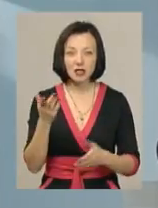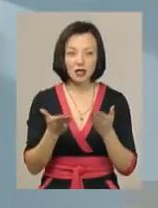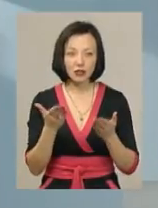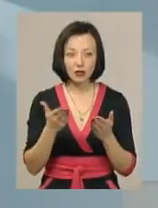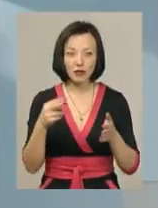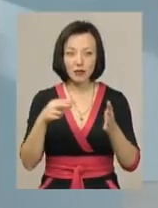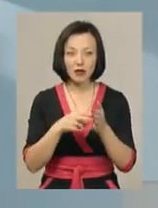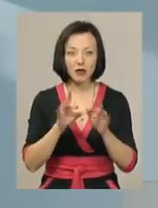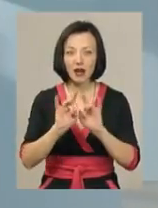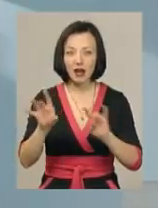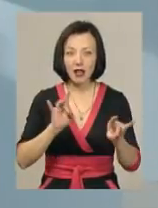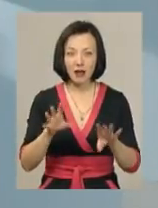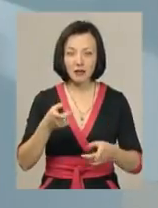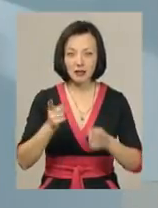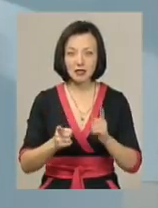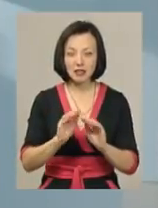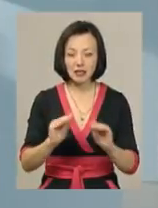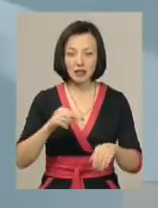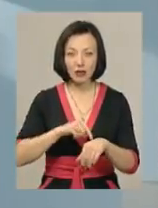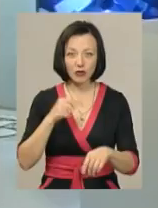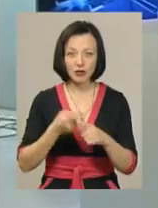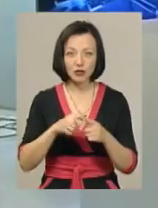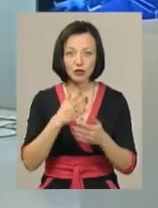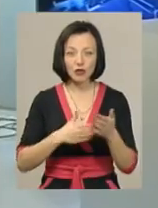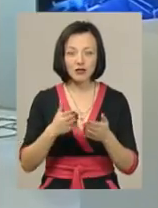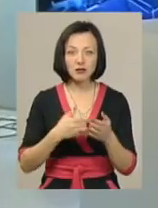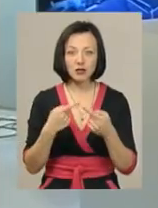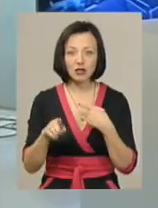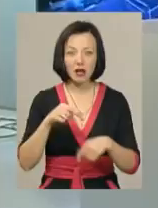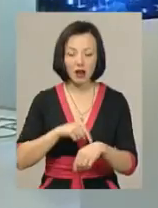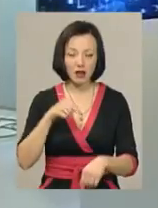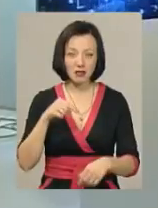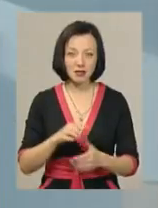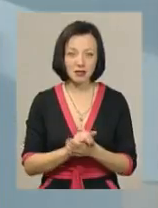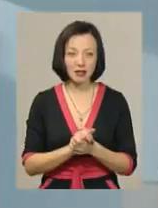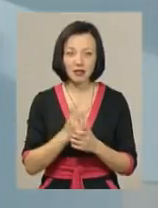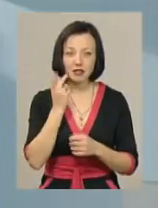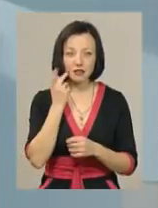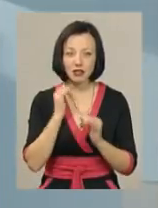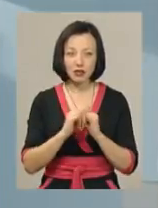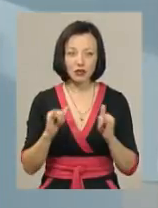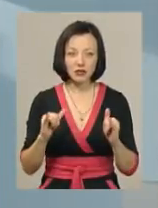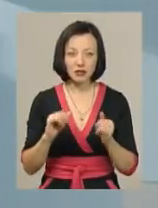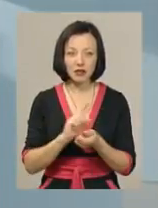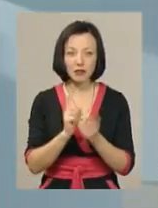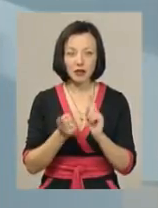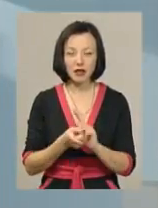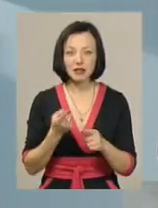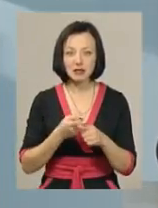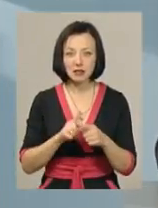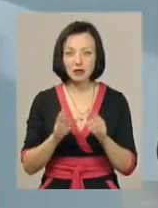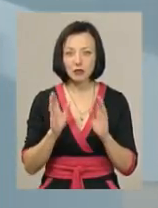вмкнула не просто рекламу на яку дійсно діти реагують але це зовсім інакша реакція яка Ну не завжди дає розвиток І деколи навпаки А це